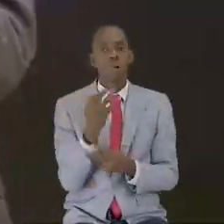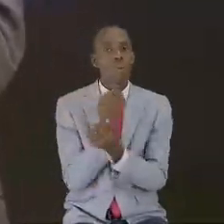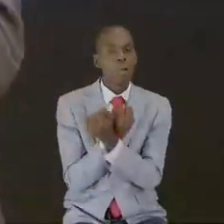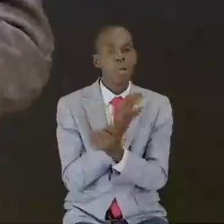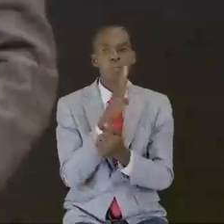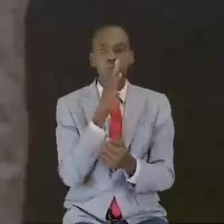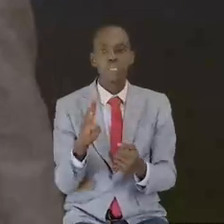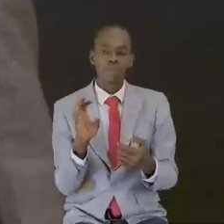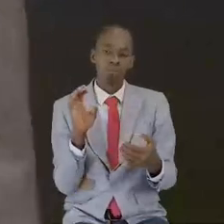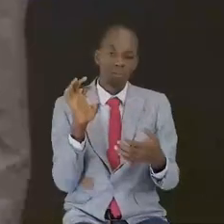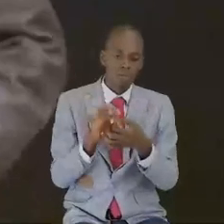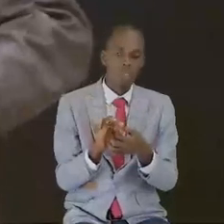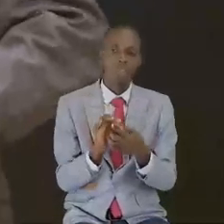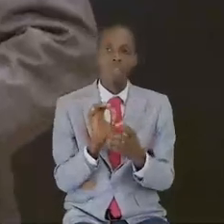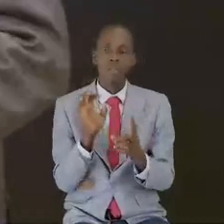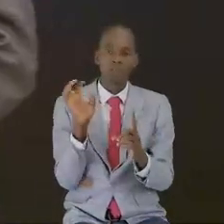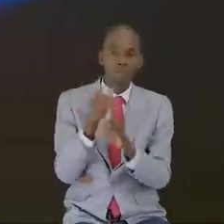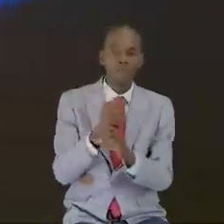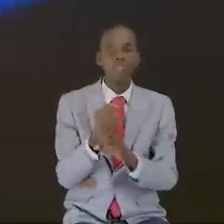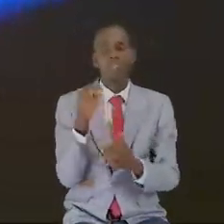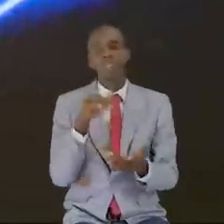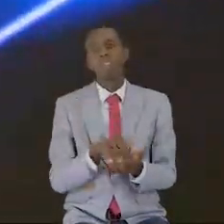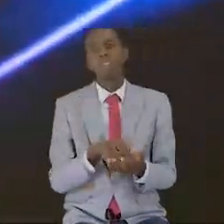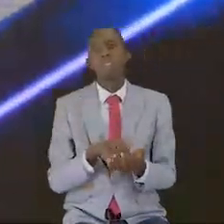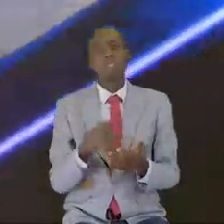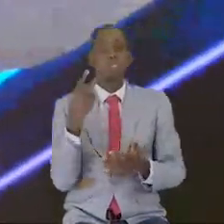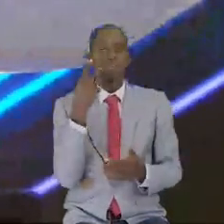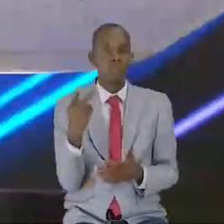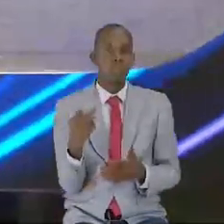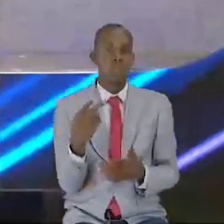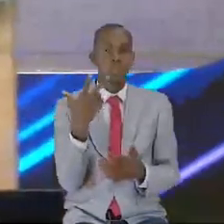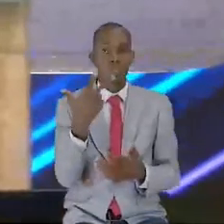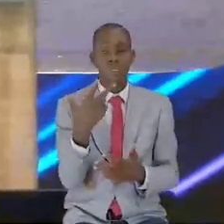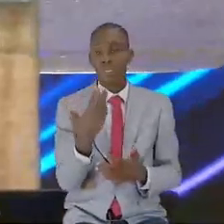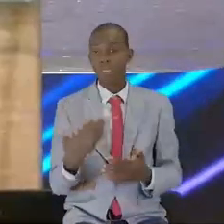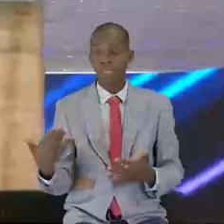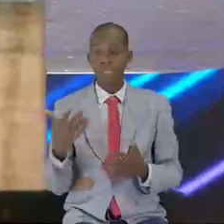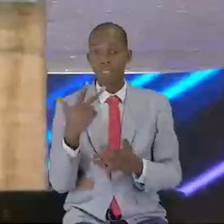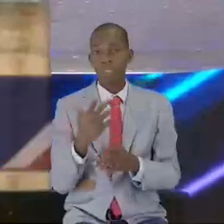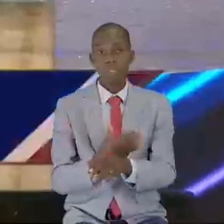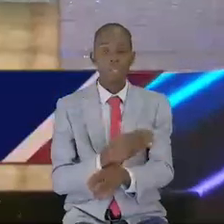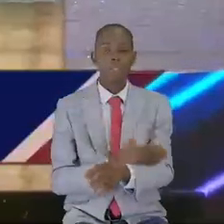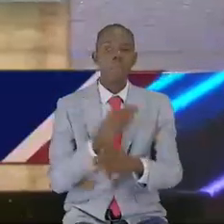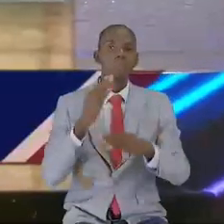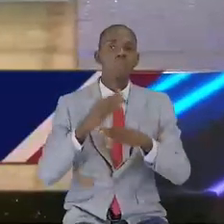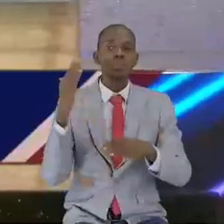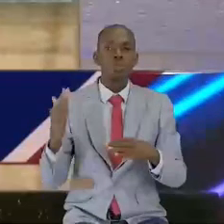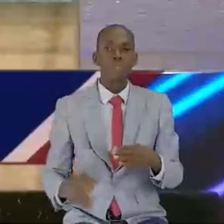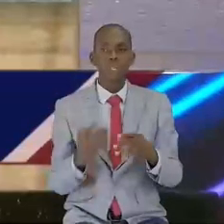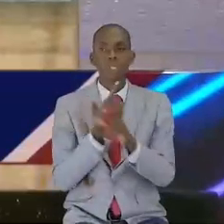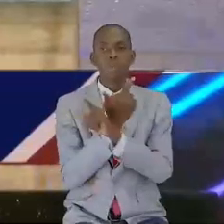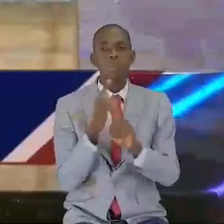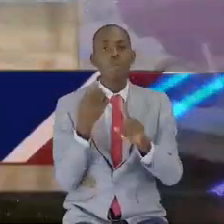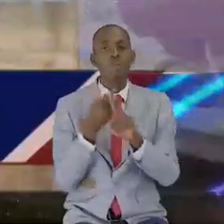de se mettre de nouveau sous le joug de la servitude. Trois éléments dans ce premier point. Premièrement, la libération totale de la servitude